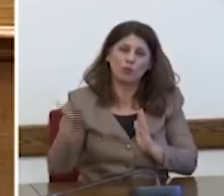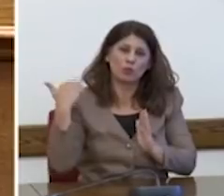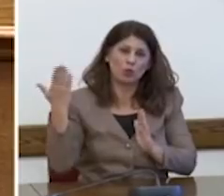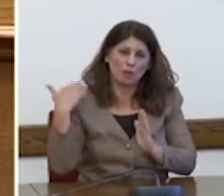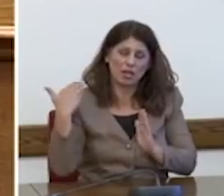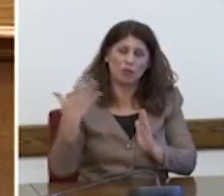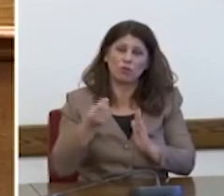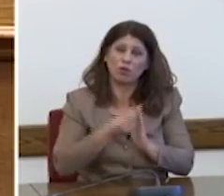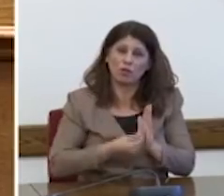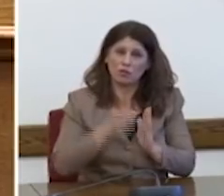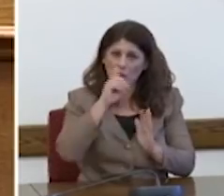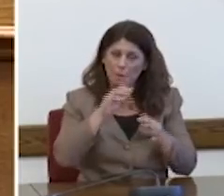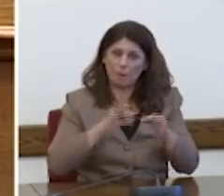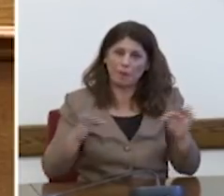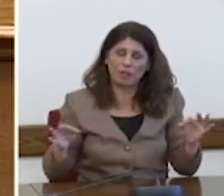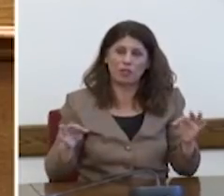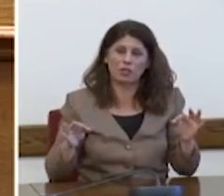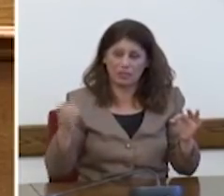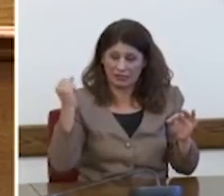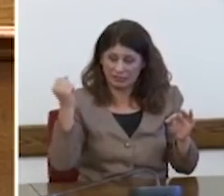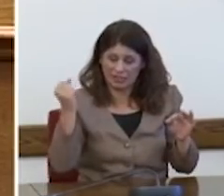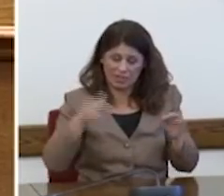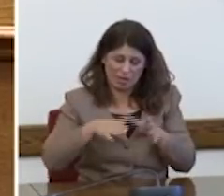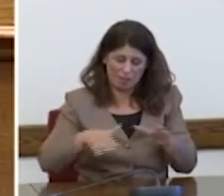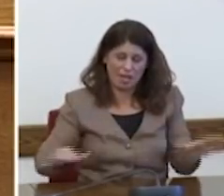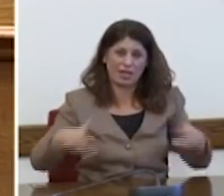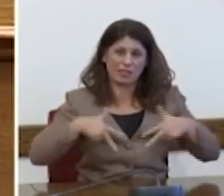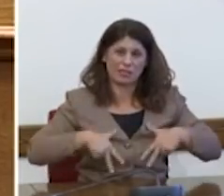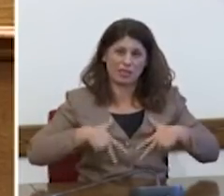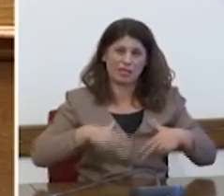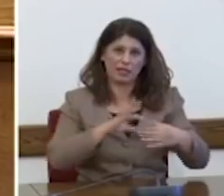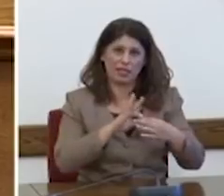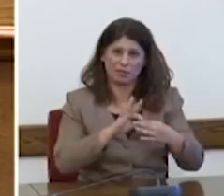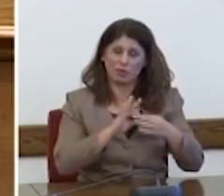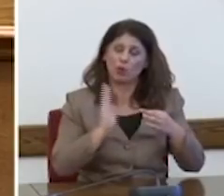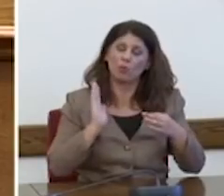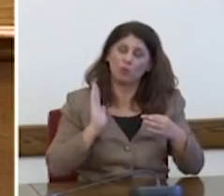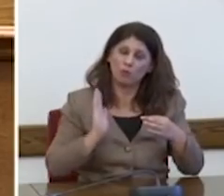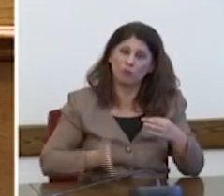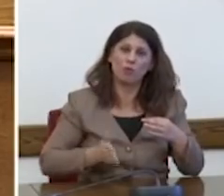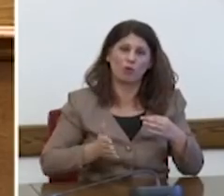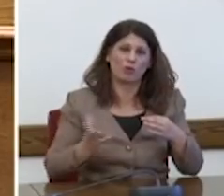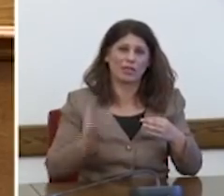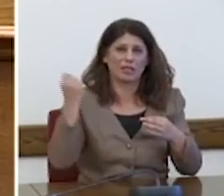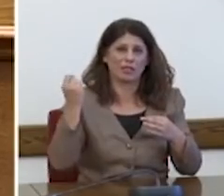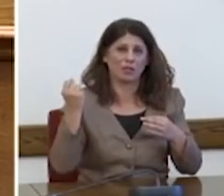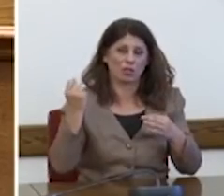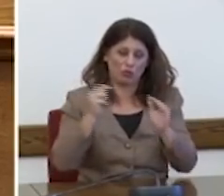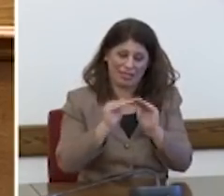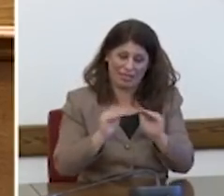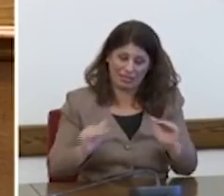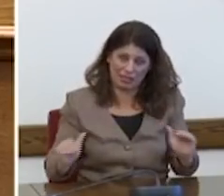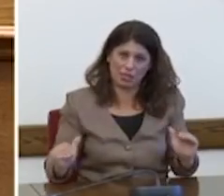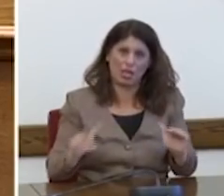ο μύθος ότι τα ισχυρά υπεριαλιστικά κράτη και οι συμμαχίες τους μπορούν να εξασφαλίσουν την ειρήνη,